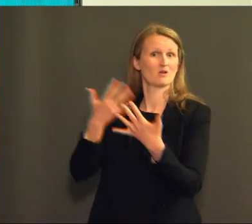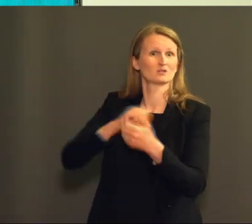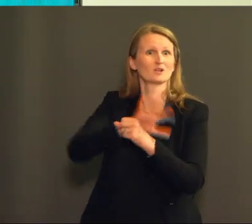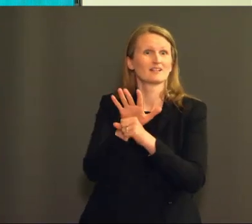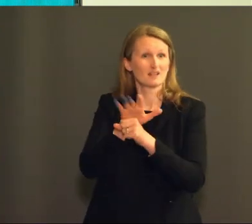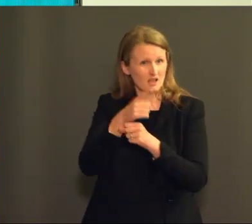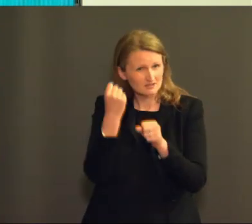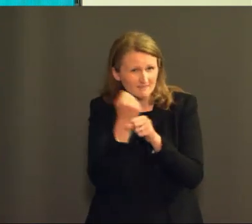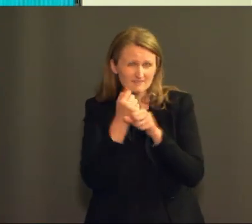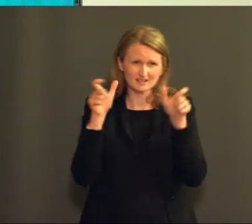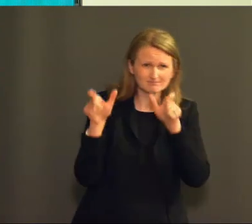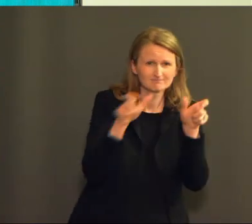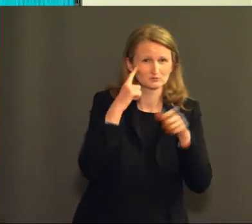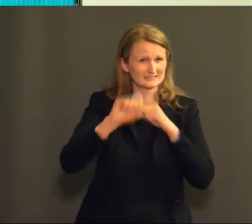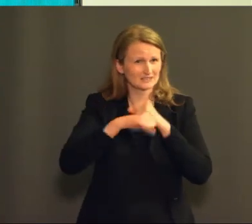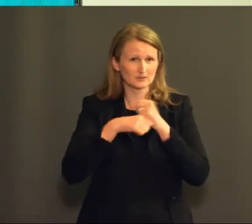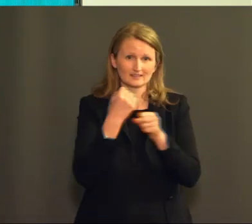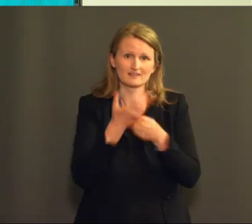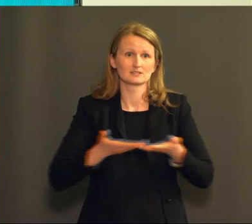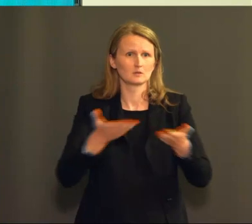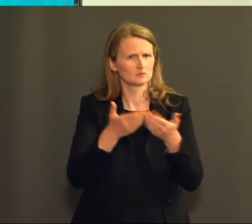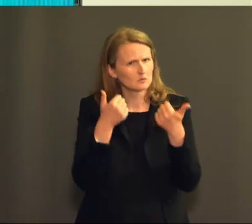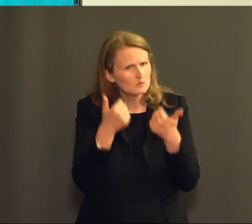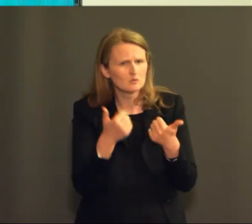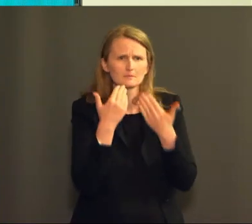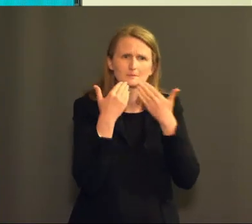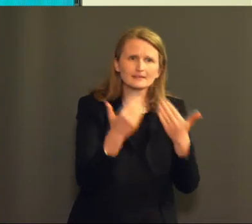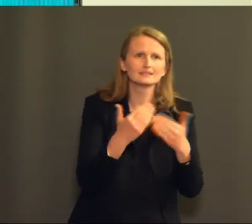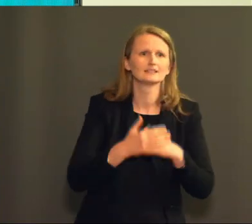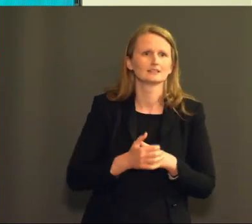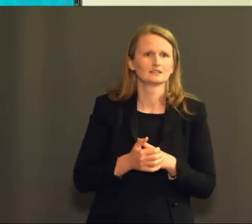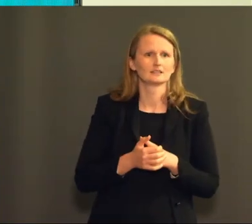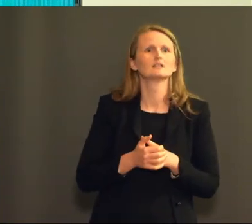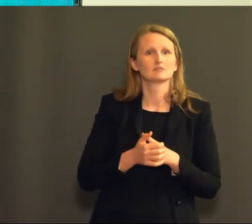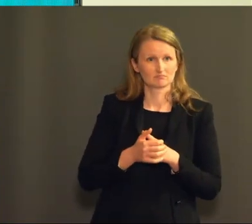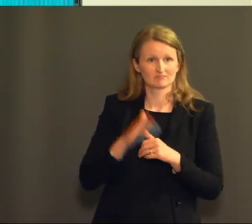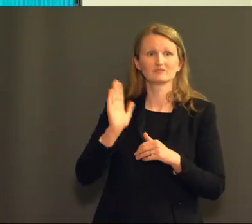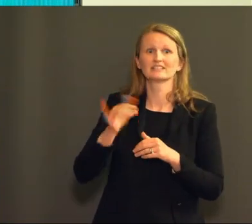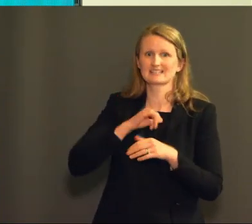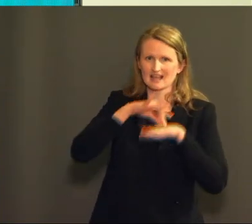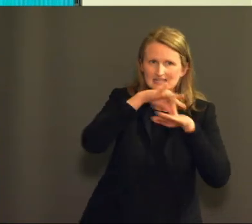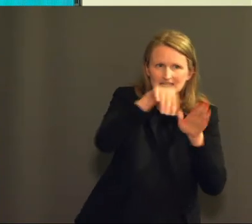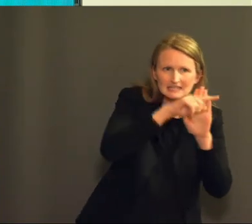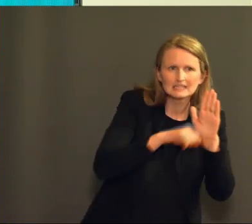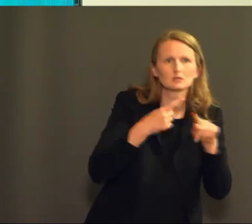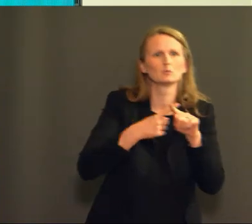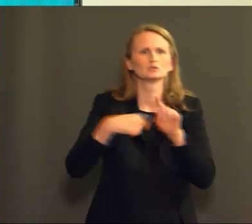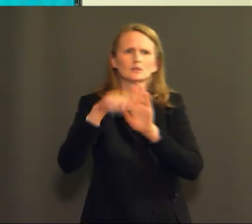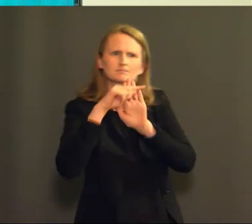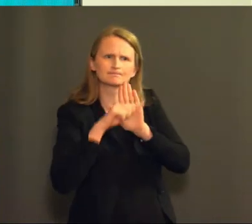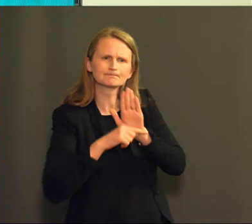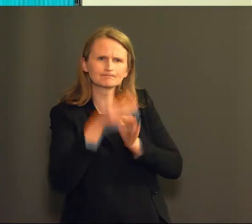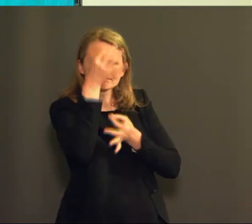Des guides et des protocoles ont été fournis l'année dernière déjà afin d'aider et d'accompagner les employeurs dans ce